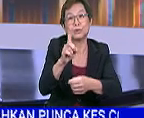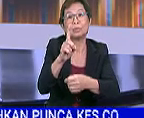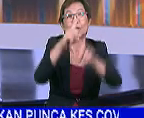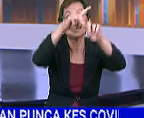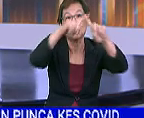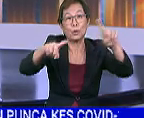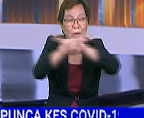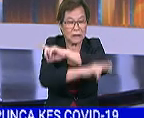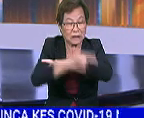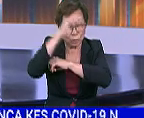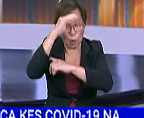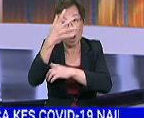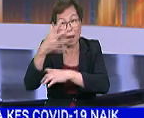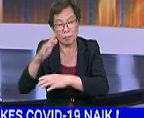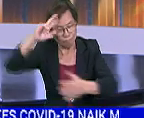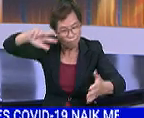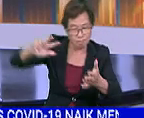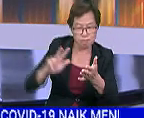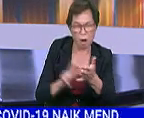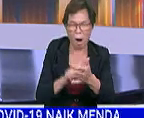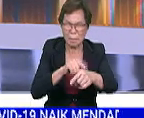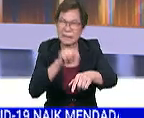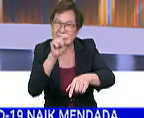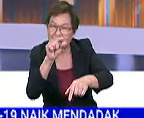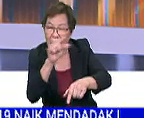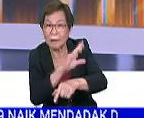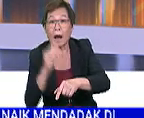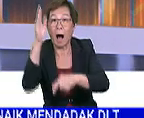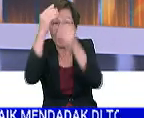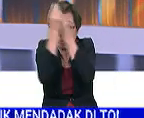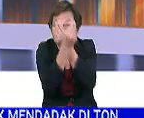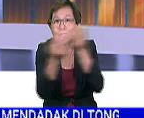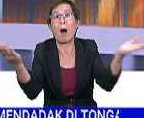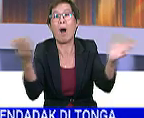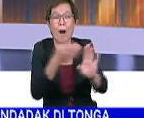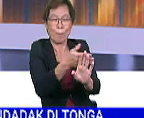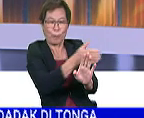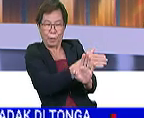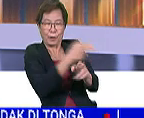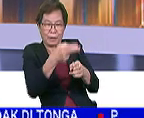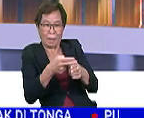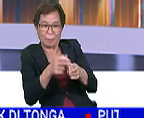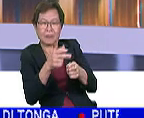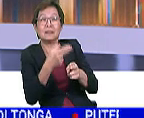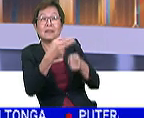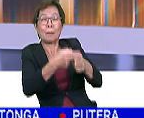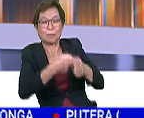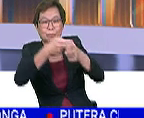ke-15 ia akan dimuktamatkan dalam masa terdekat dan akan diumumkan sebelum hari penamaan